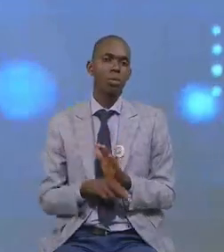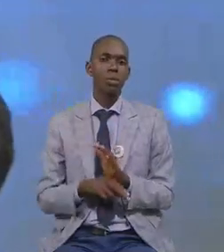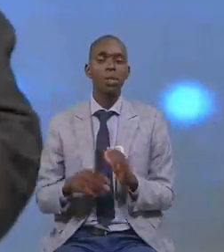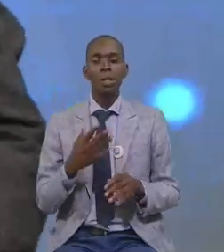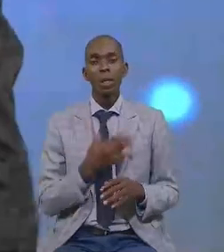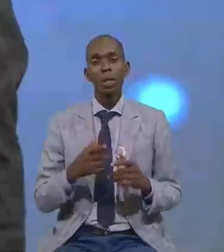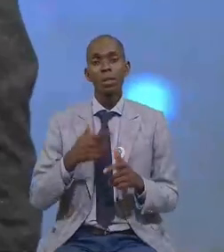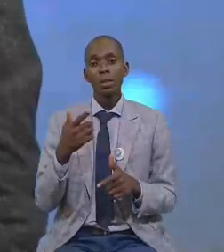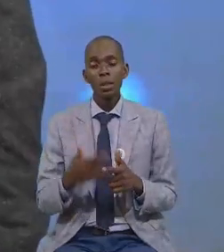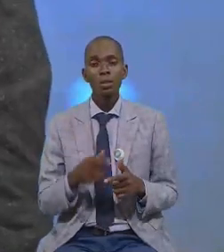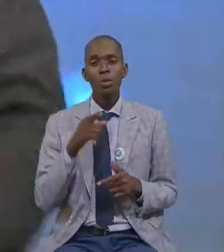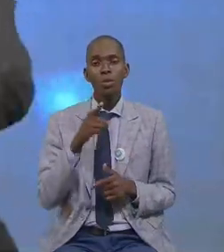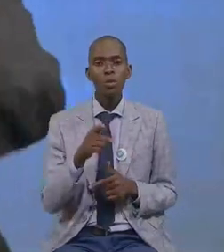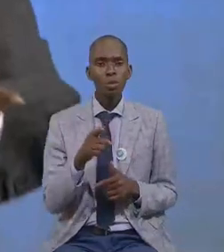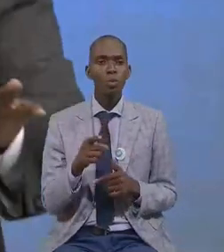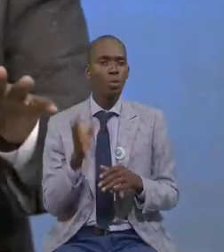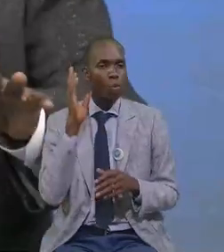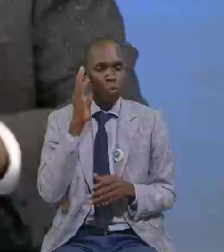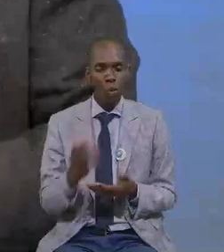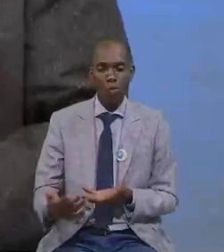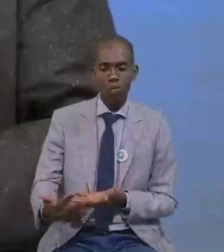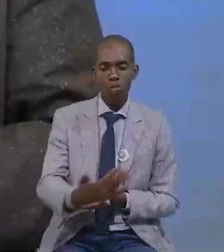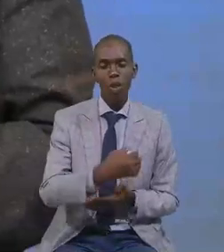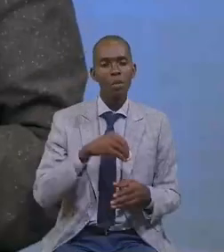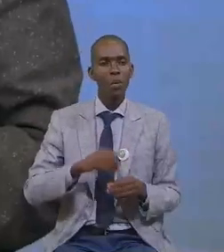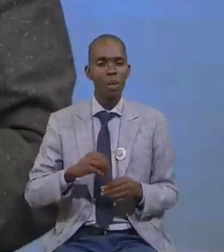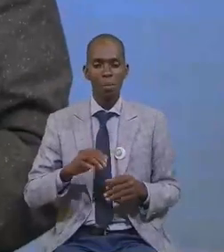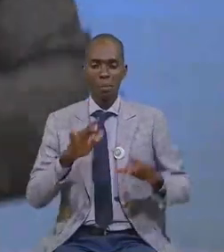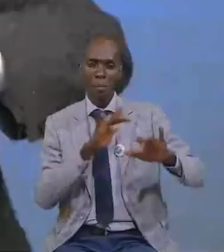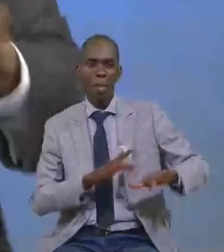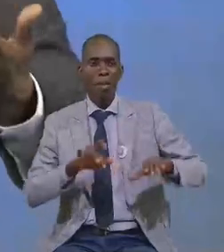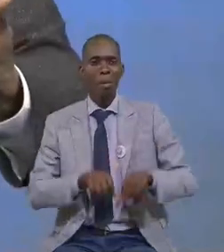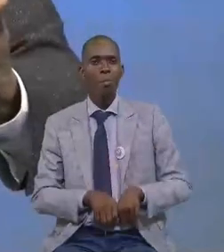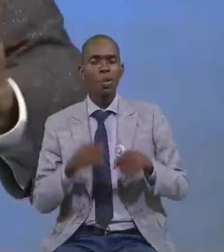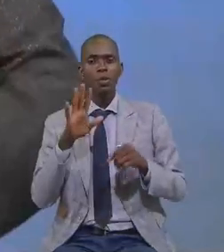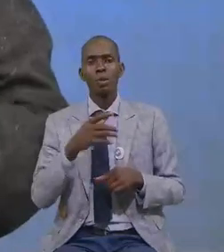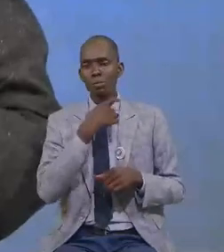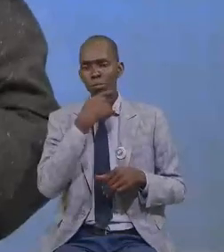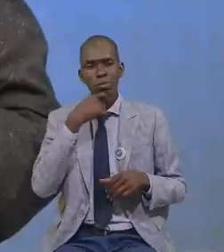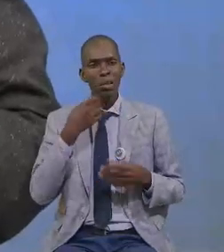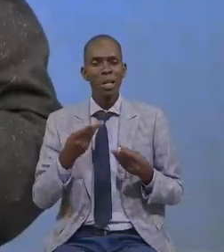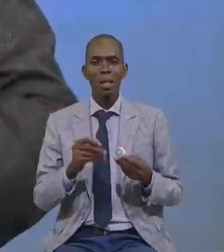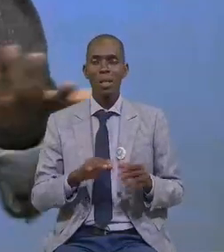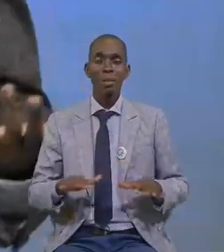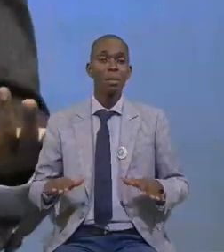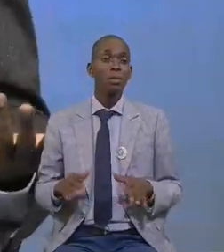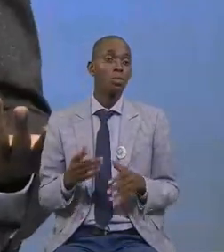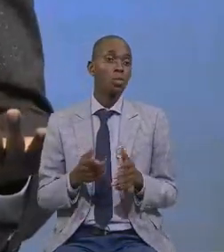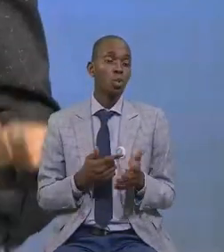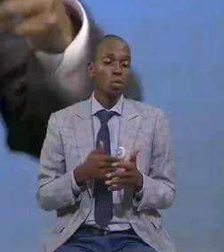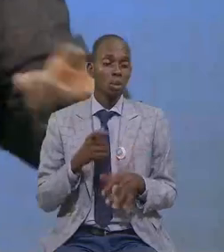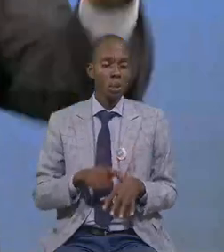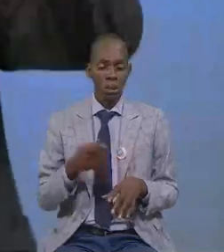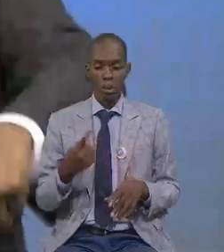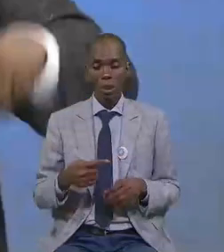et vous moissonnez selon la miséricorde. Défrichez-vous un champ nouveau, parfois le cœur, le